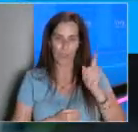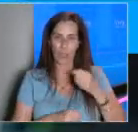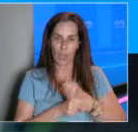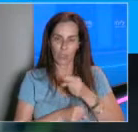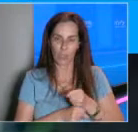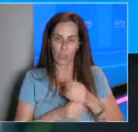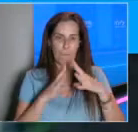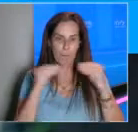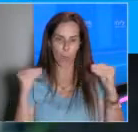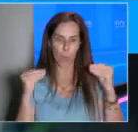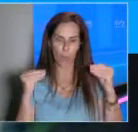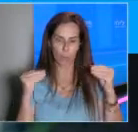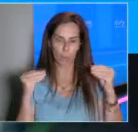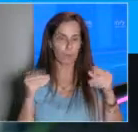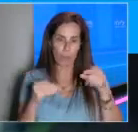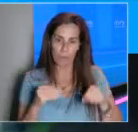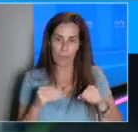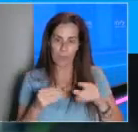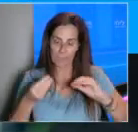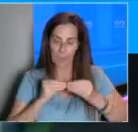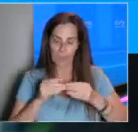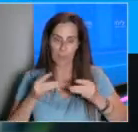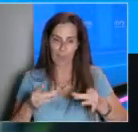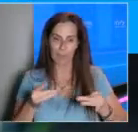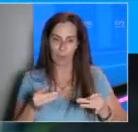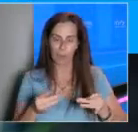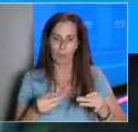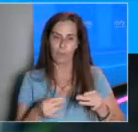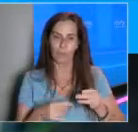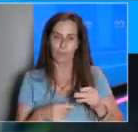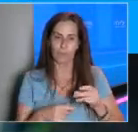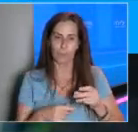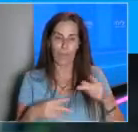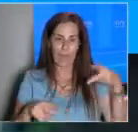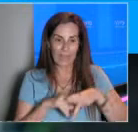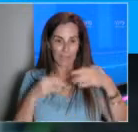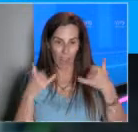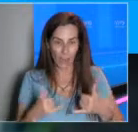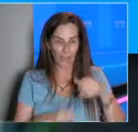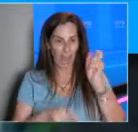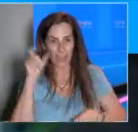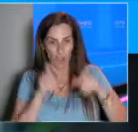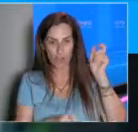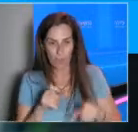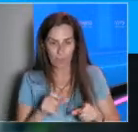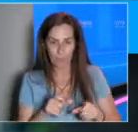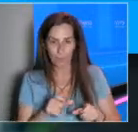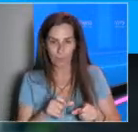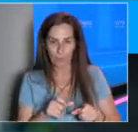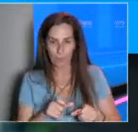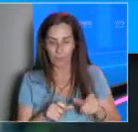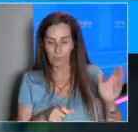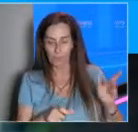לעשות את זה במוניות, וזה יצמצם את ההדבקה במקור. להתערב עכשיו לאזרחים